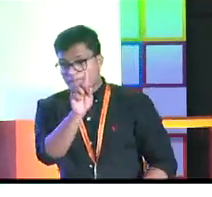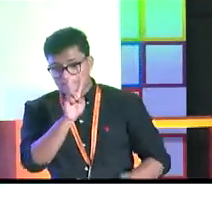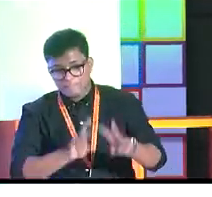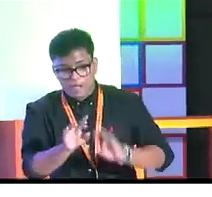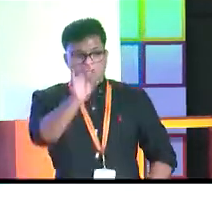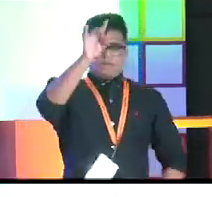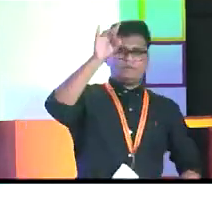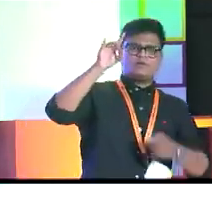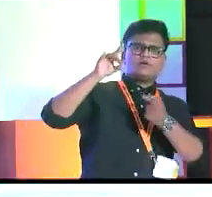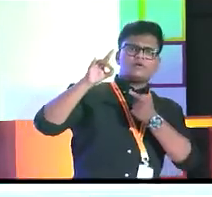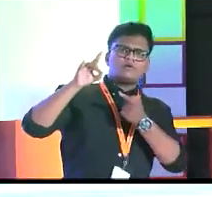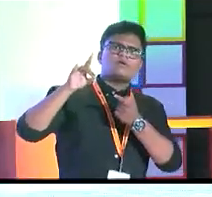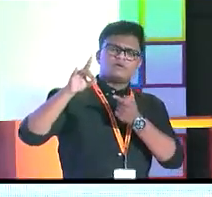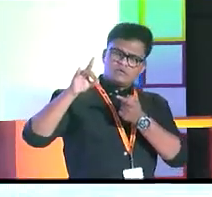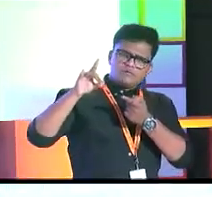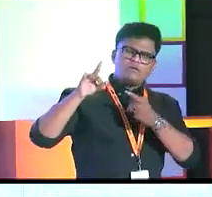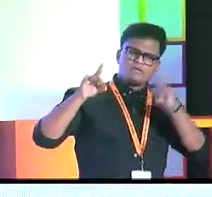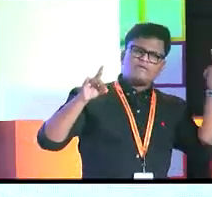वेयर समथिंग इज डिफरेंट.